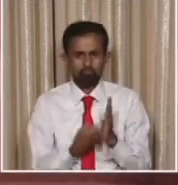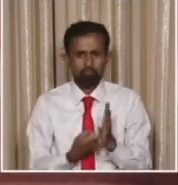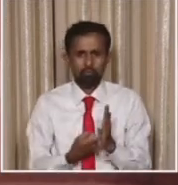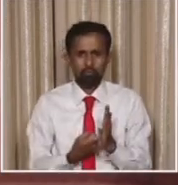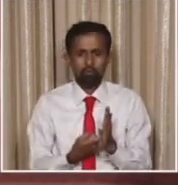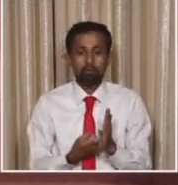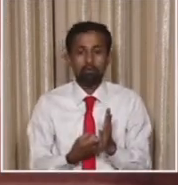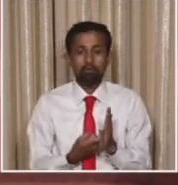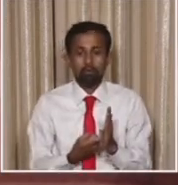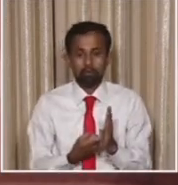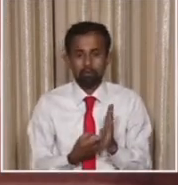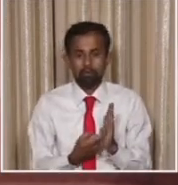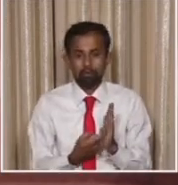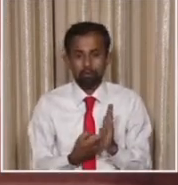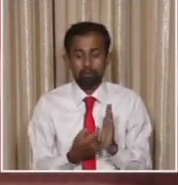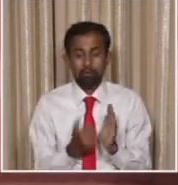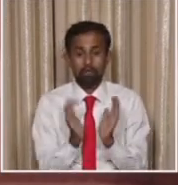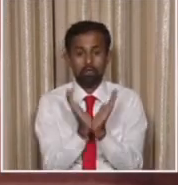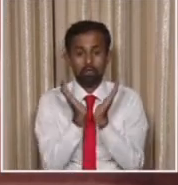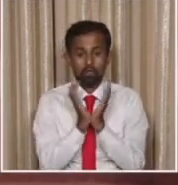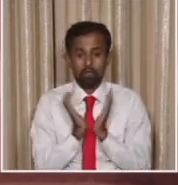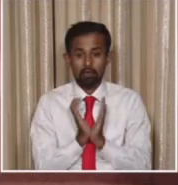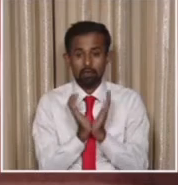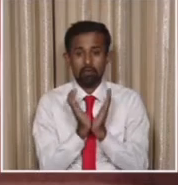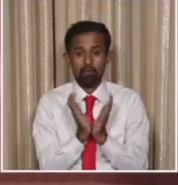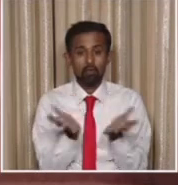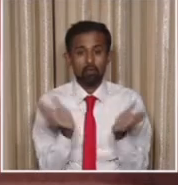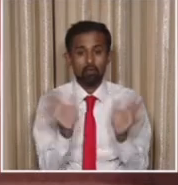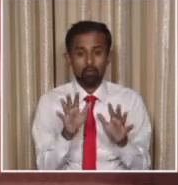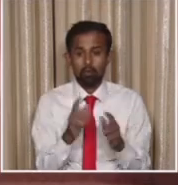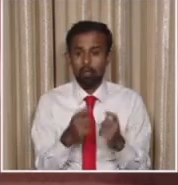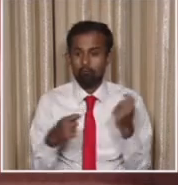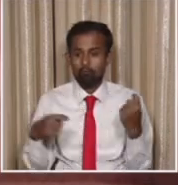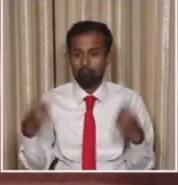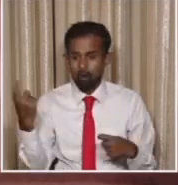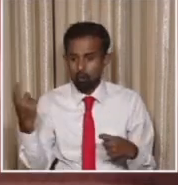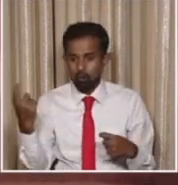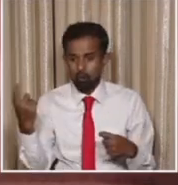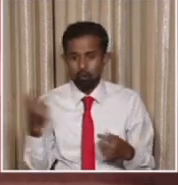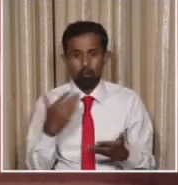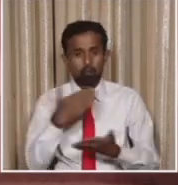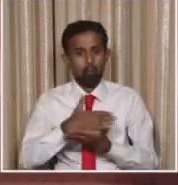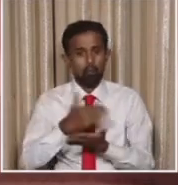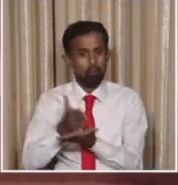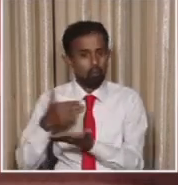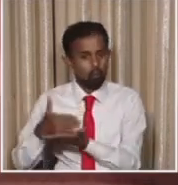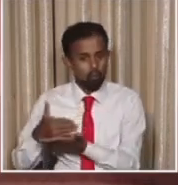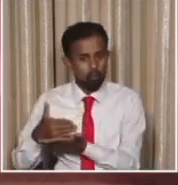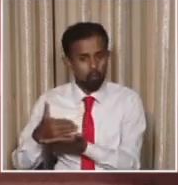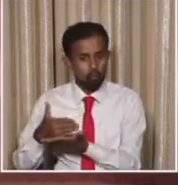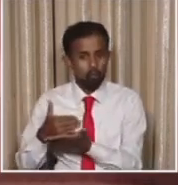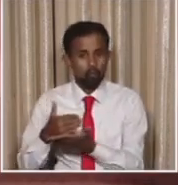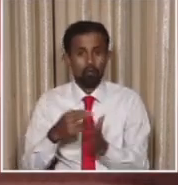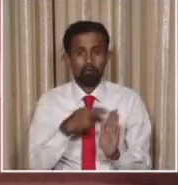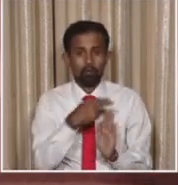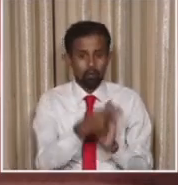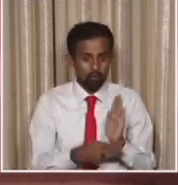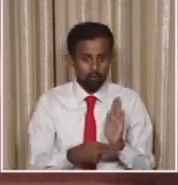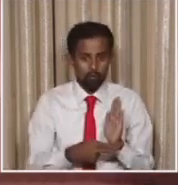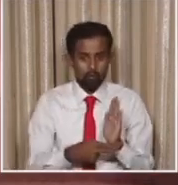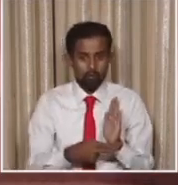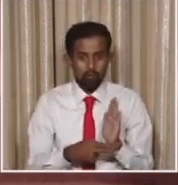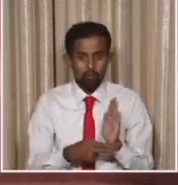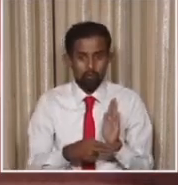කිසිදු විදිහක වනය කිසිදු කෙනෙකුට විකිණීමට හෝ කොටස් කිරීමට හෝ ජාතික හෝ